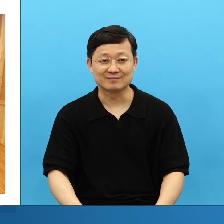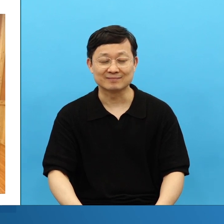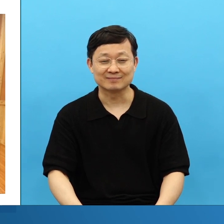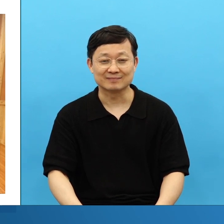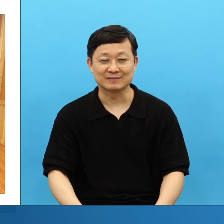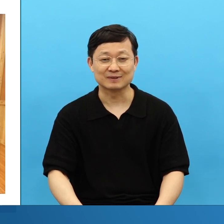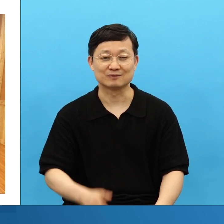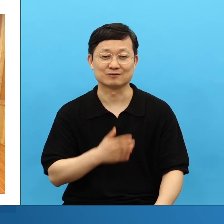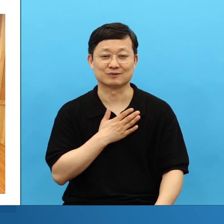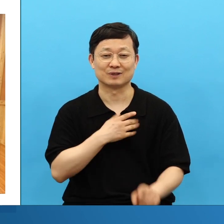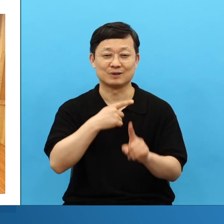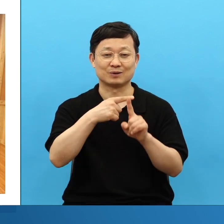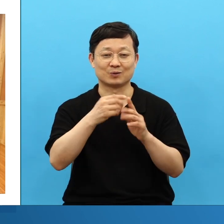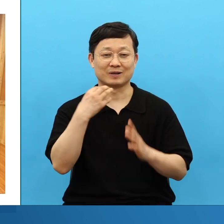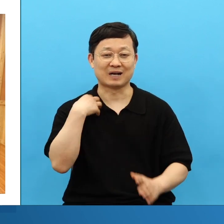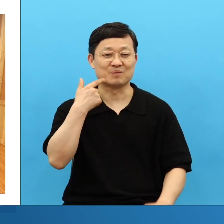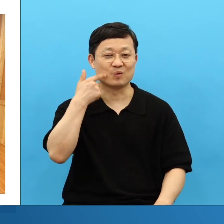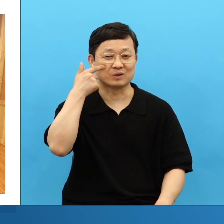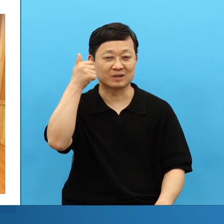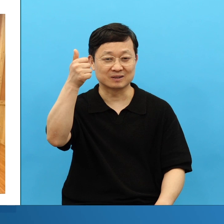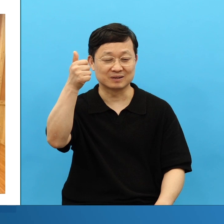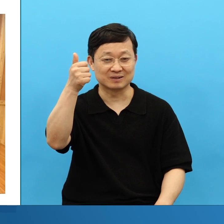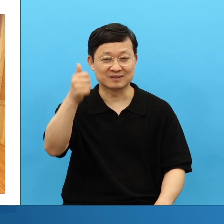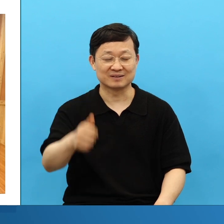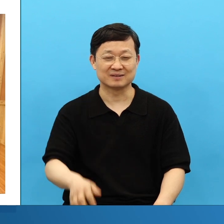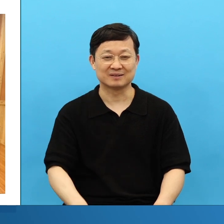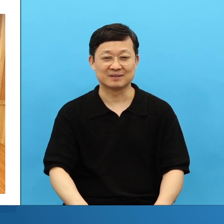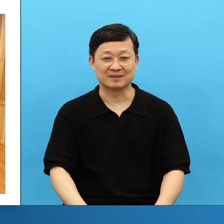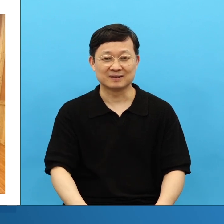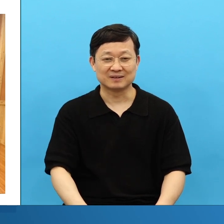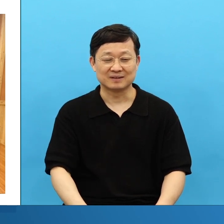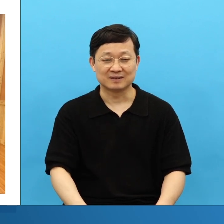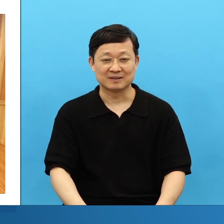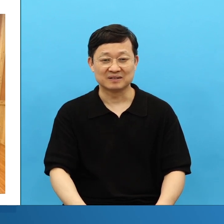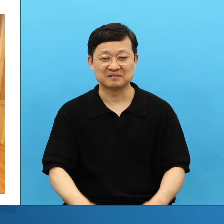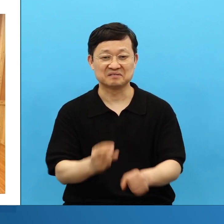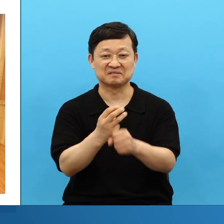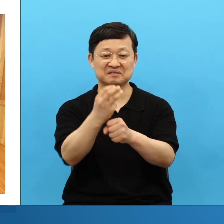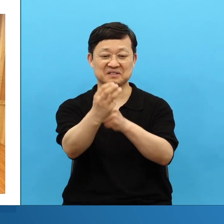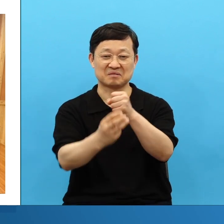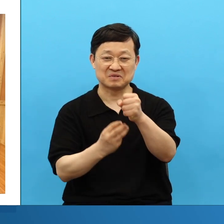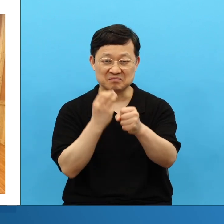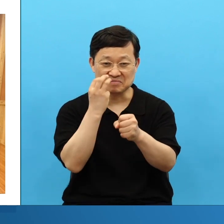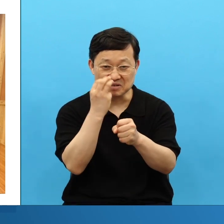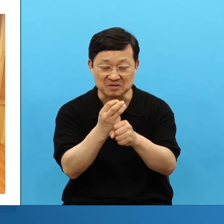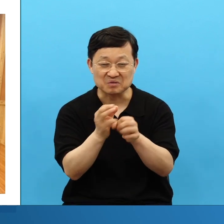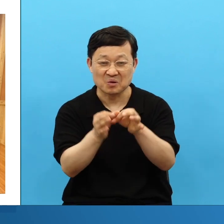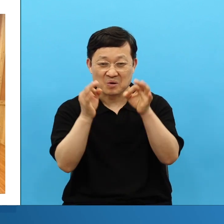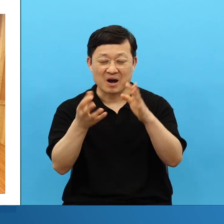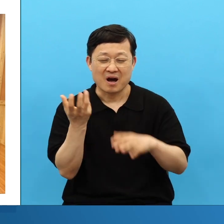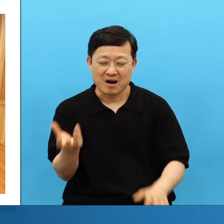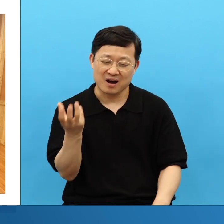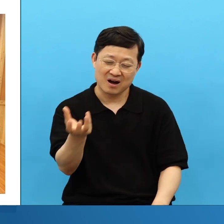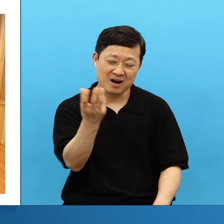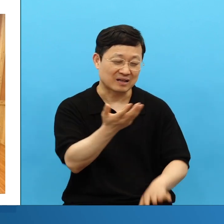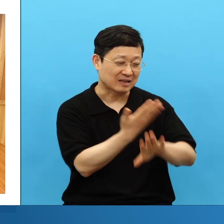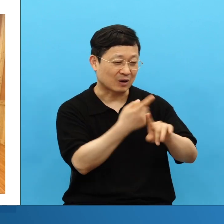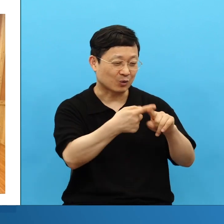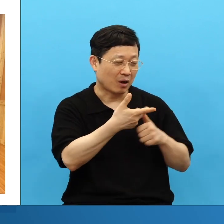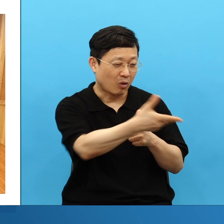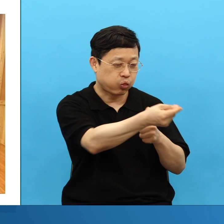우리 목사님. 제가 거의 30년 가까이 돌아다니면서 전도회가 딴 교회 다